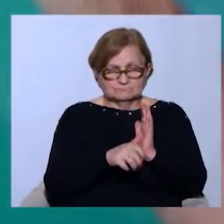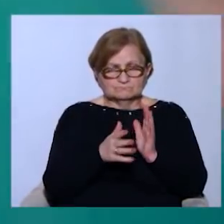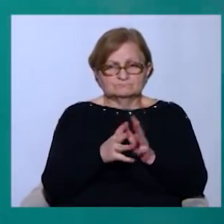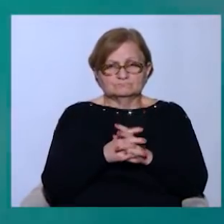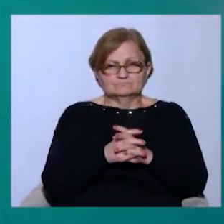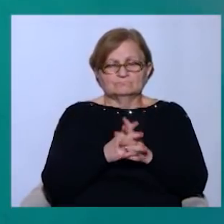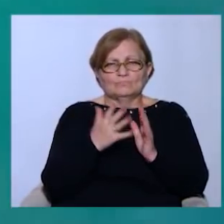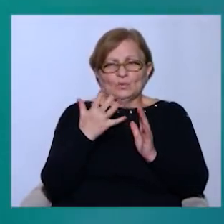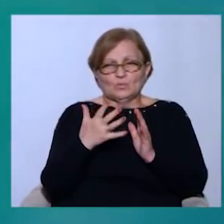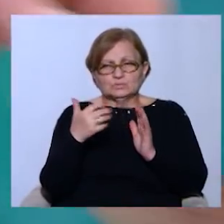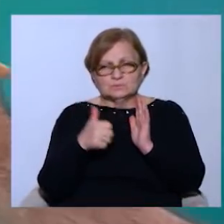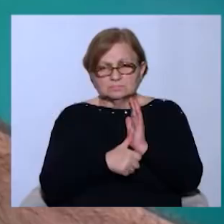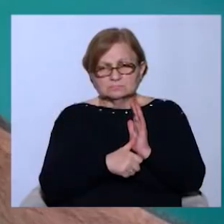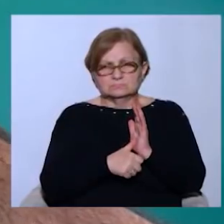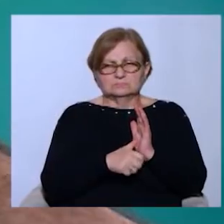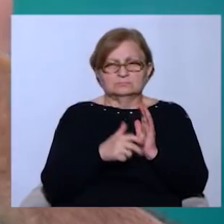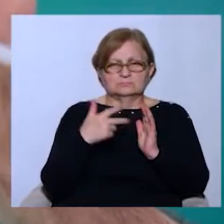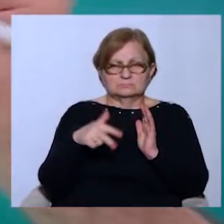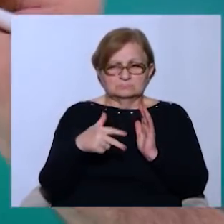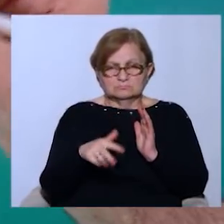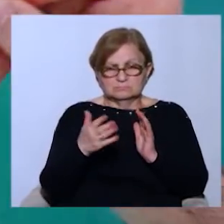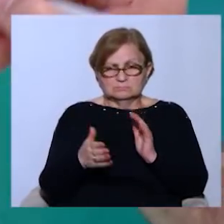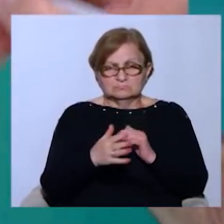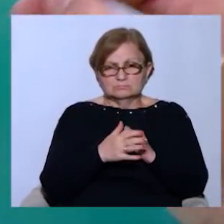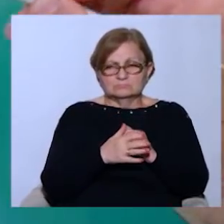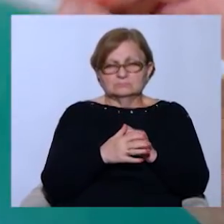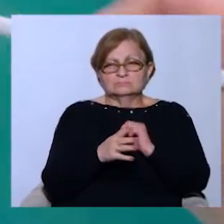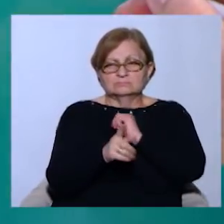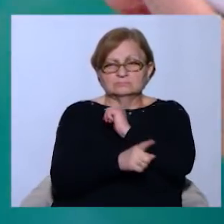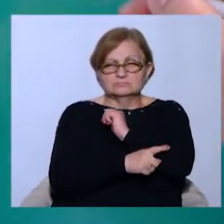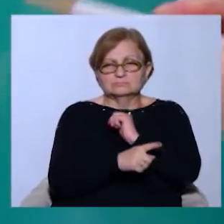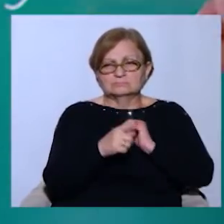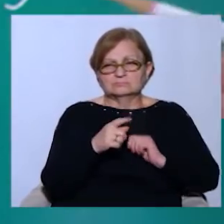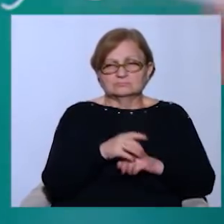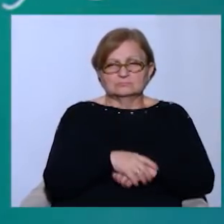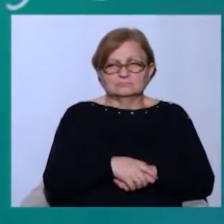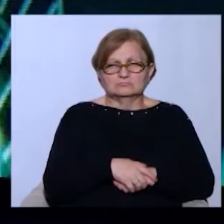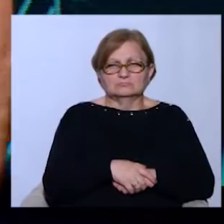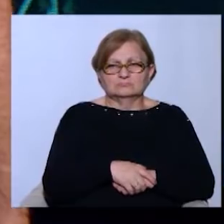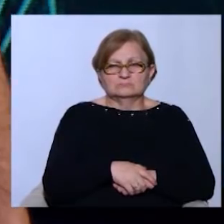60, 5 შემიძლია გავამრავლო 6-ზე, ეს არის 30 და საბოლოო ჯამში გამოგვივიდა